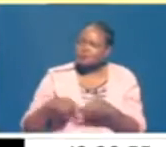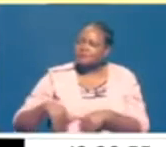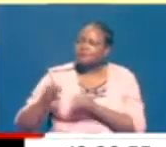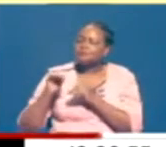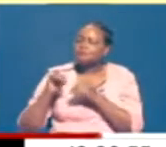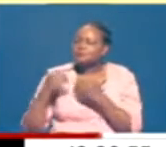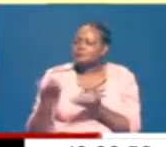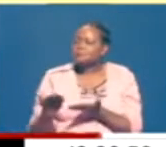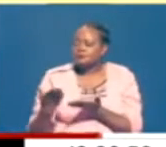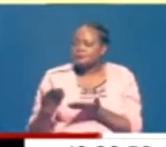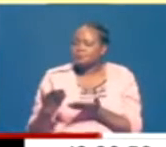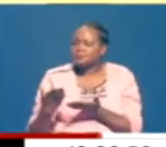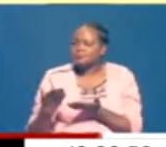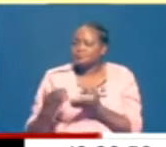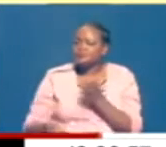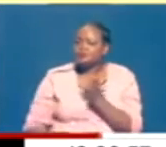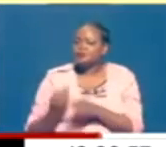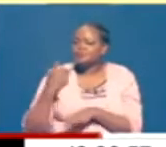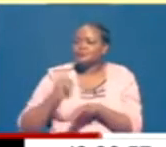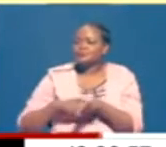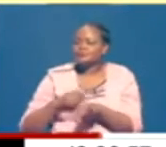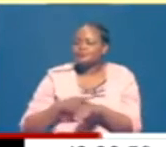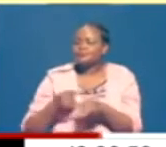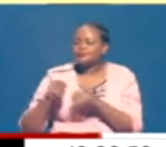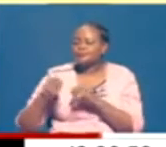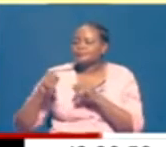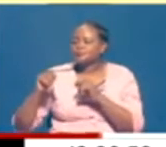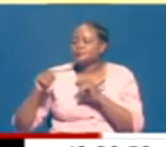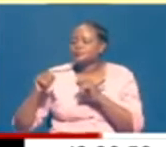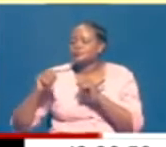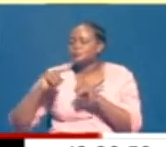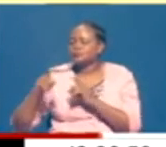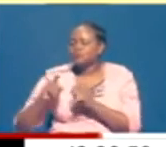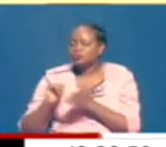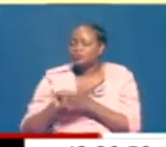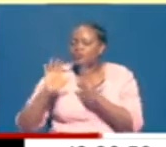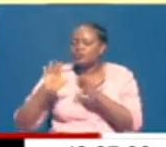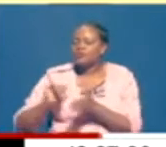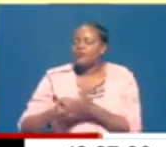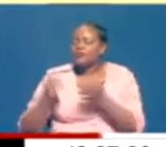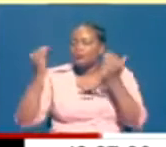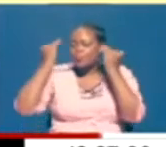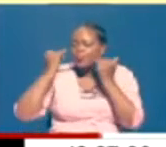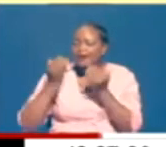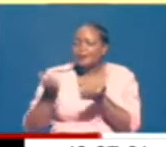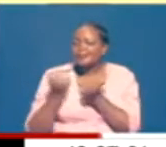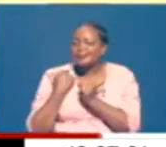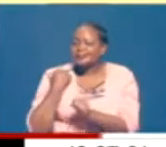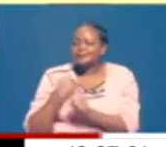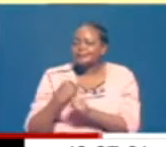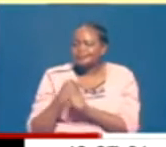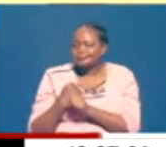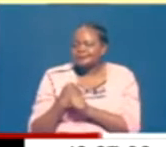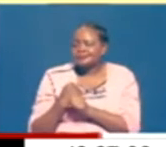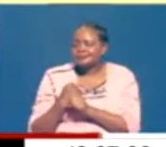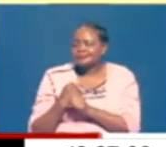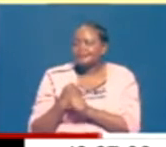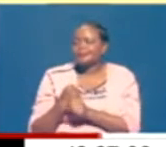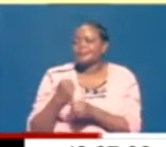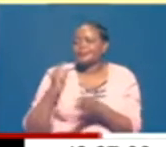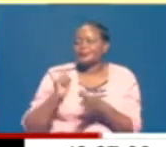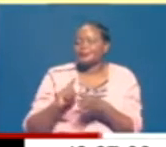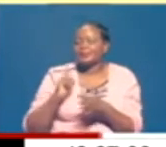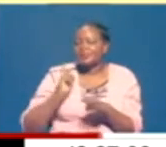ambayo imetungwa kwa wakati huu. So hizo ndio zilikuwa swali muhimu ambaye koti ilikuwa inajaribu kuamua. Na sasa wakati